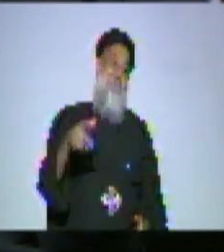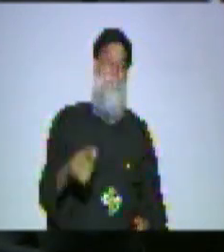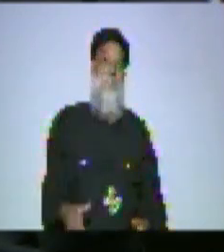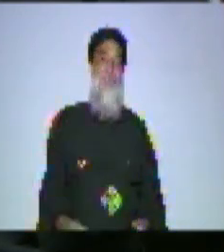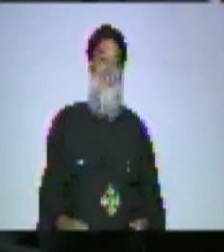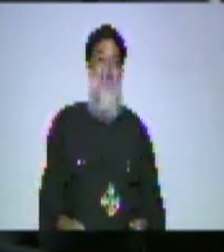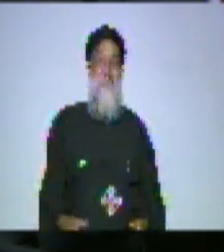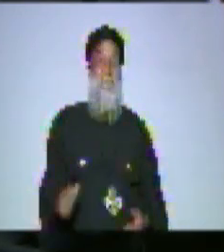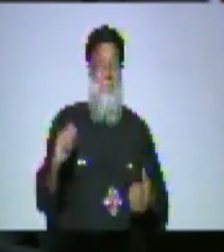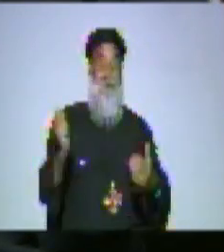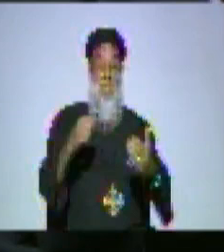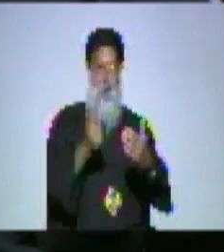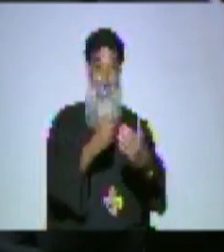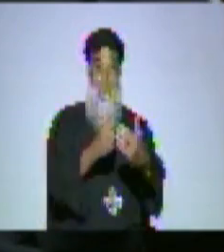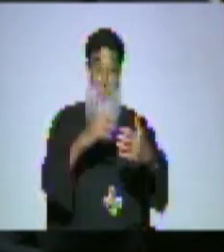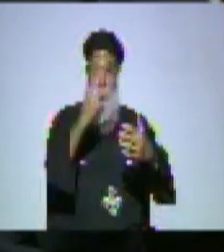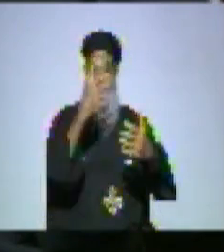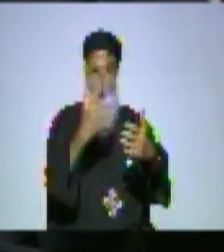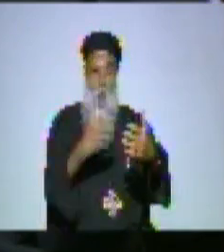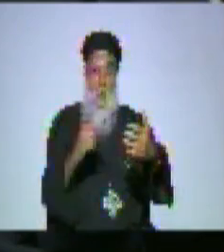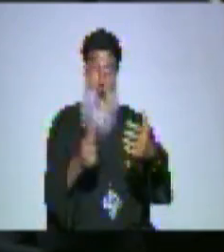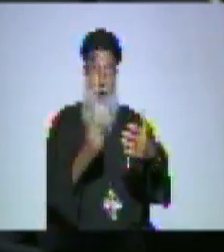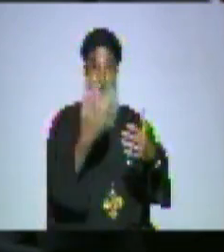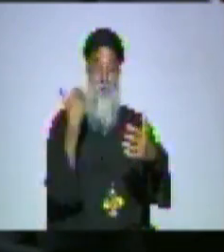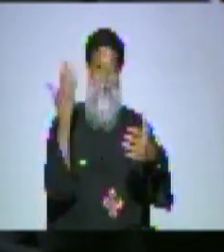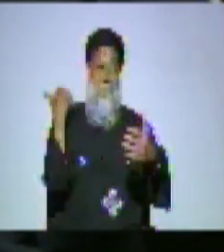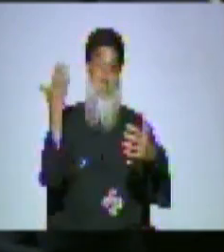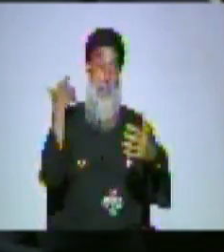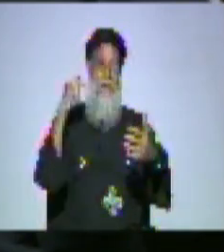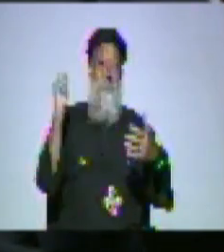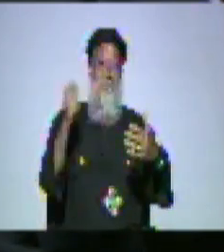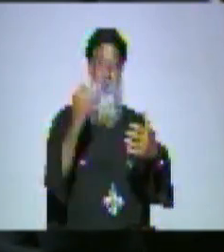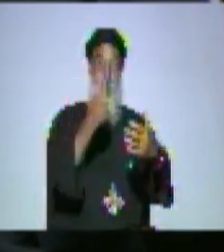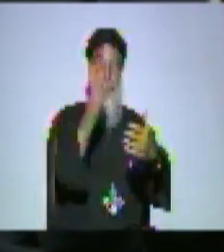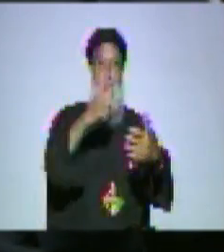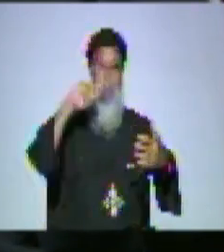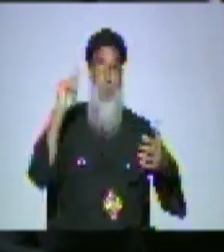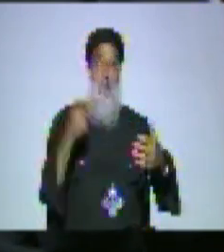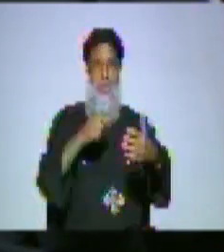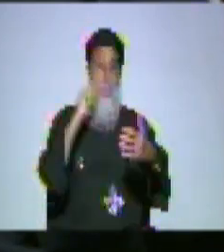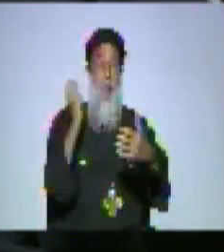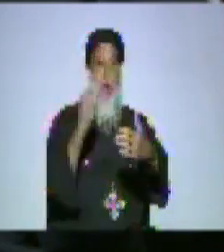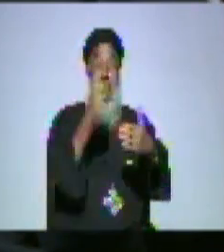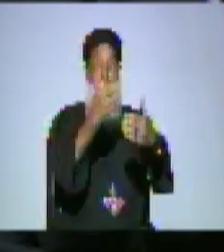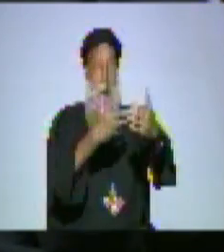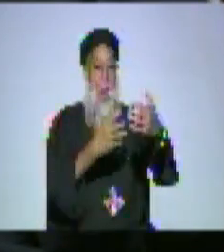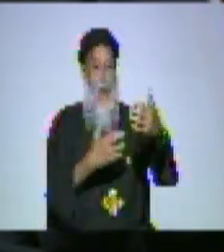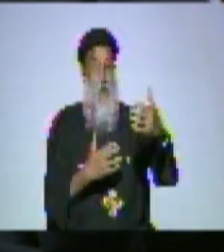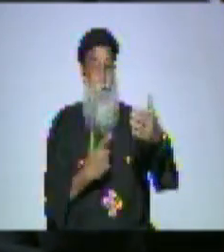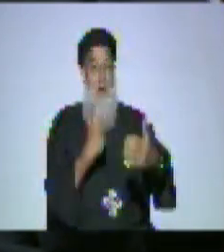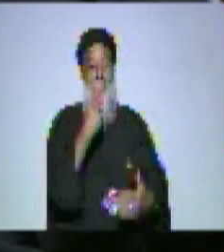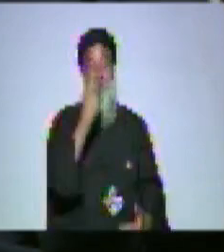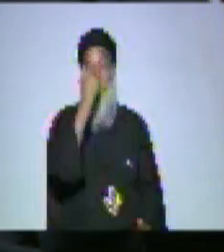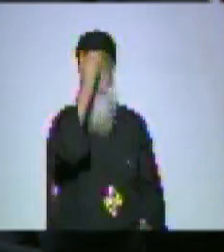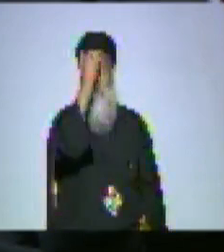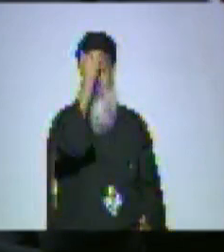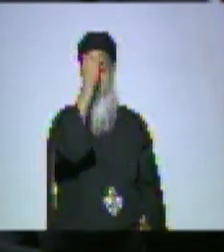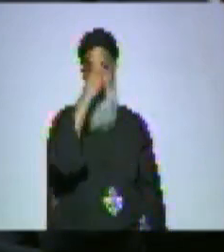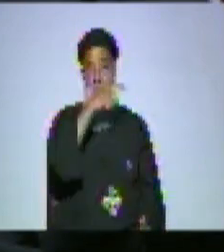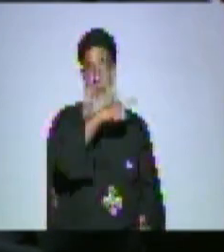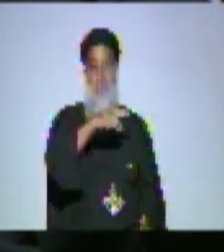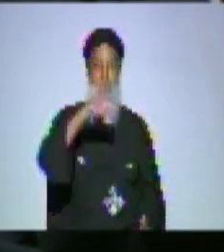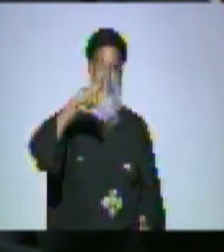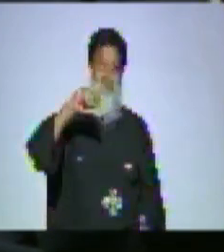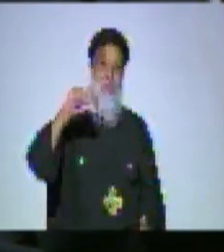رئيس تحرير مجله الكرازه التي انشاها ومنذ عددها الاول في يناير 1965